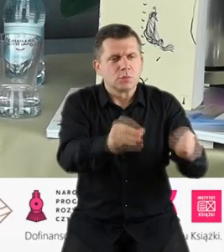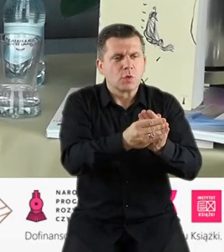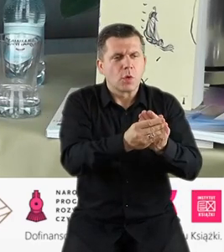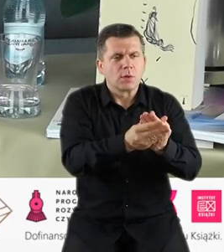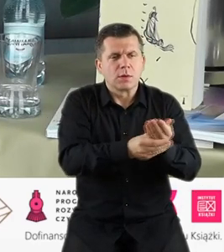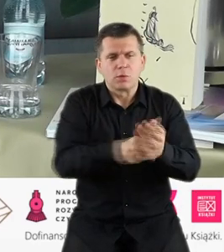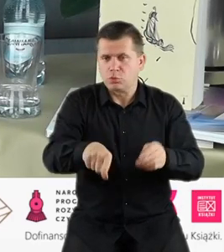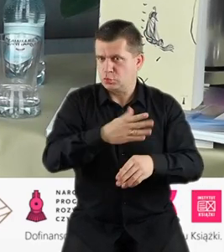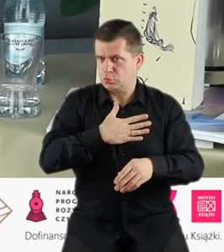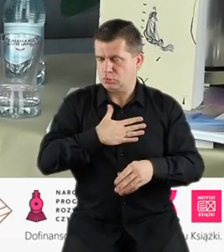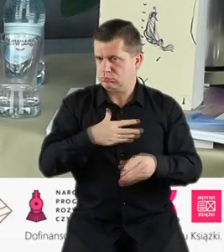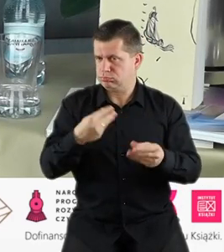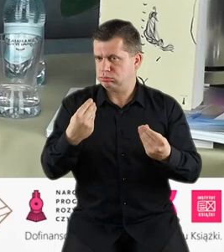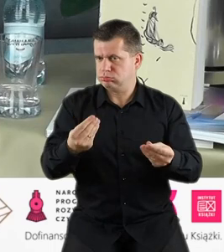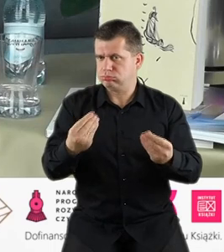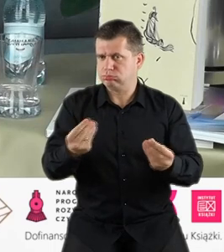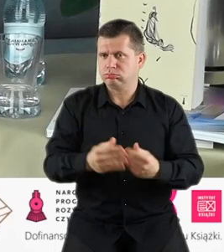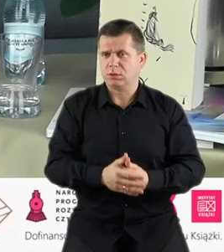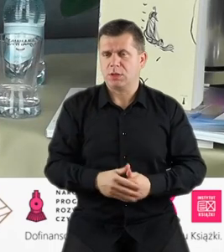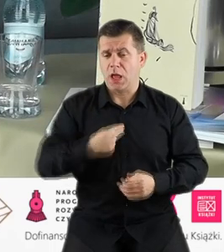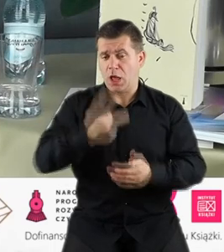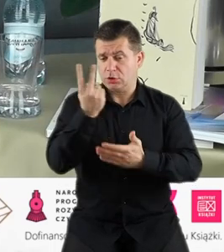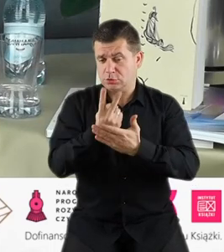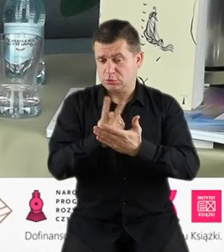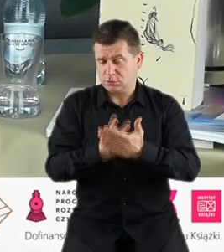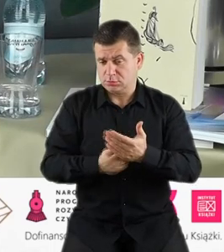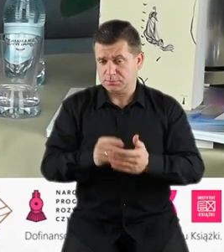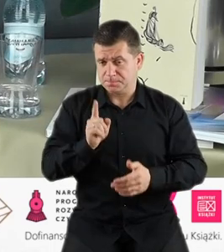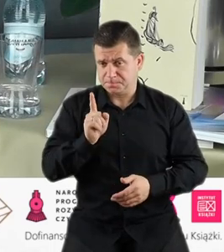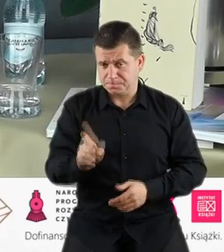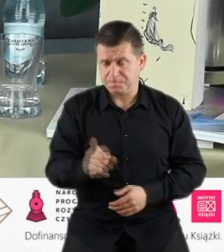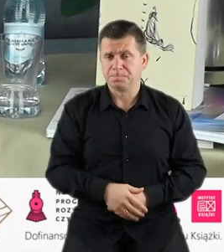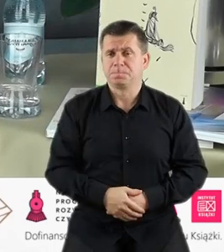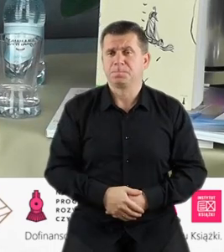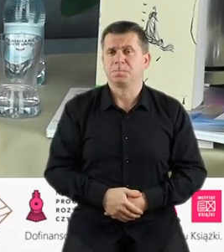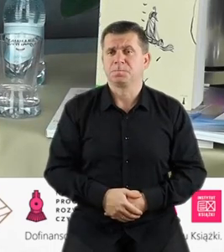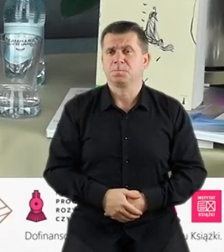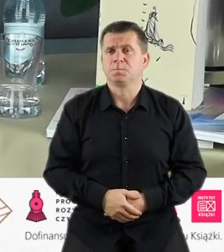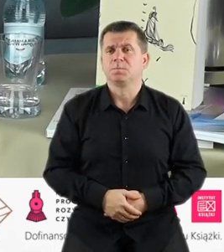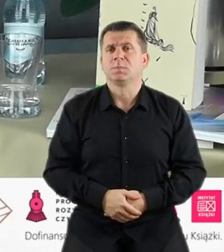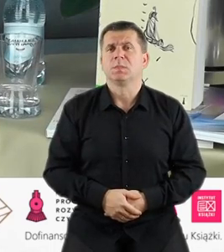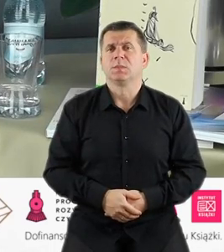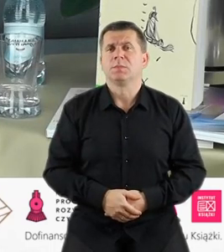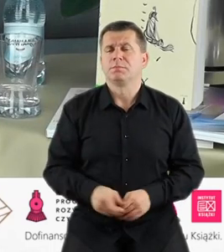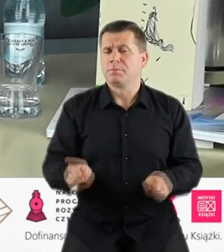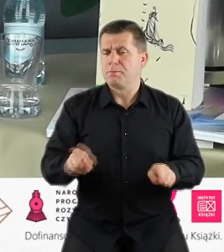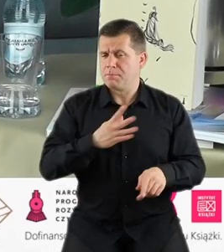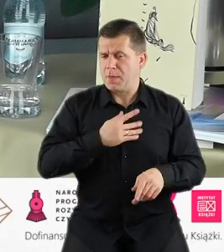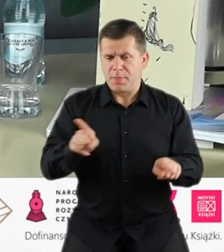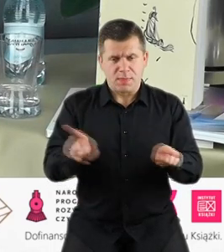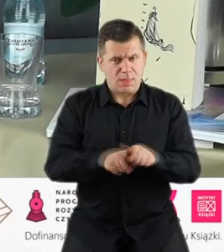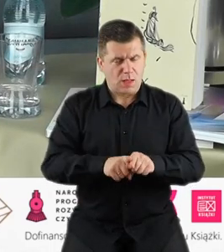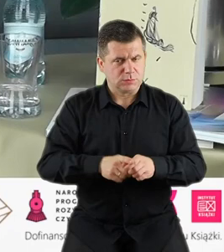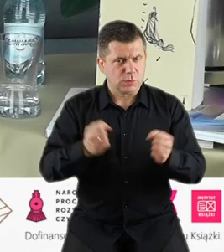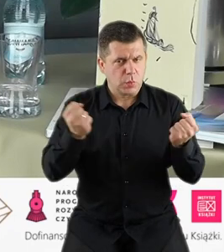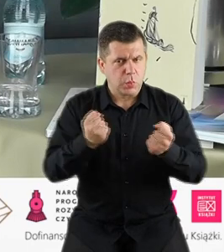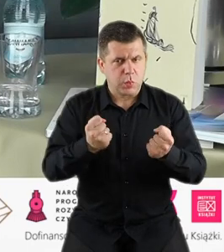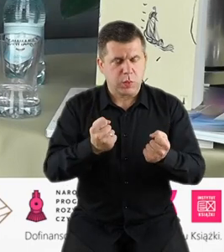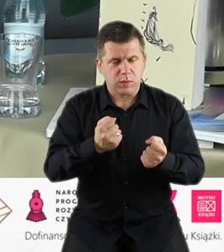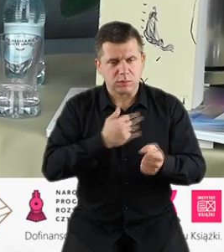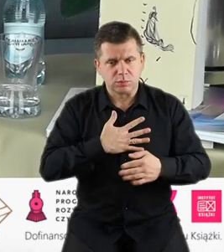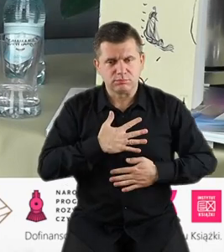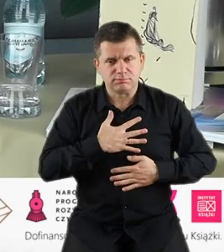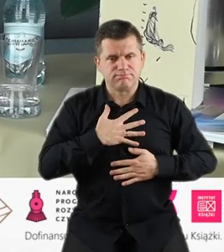każdym razem jest magiczne i za każdym razem, jak czytam Cabré, to jestem pod tak samym ogromnym wrażeniem.